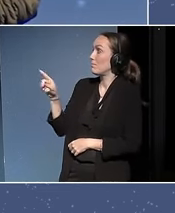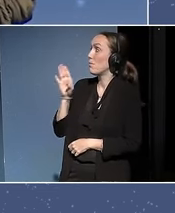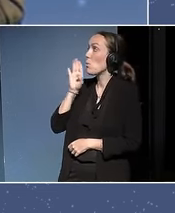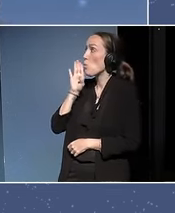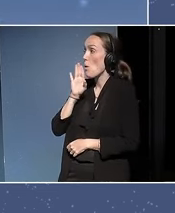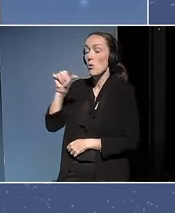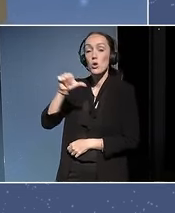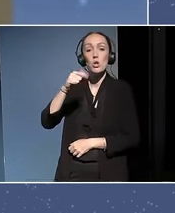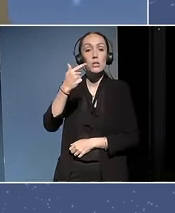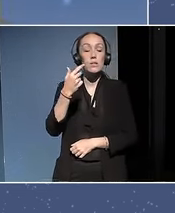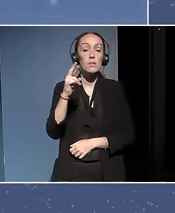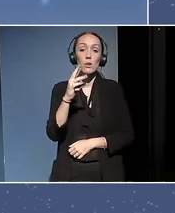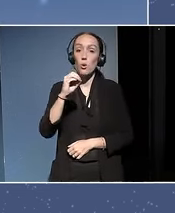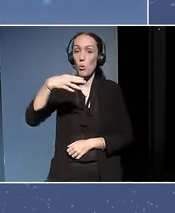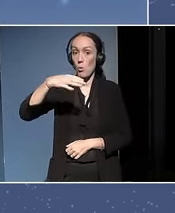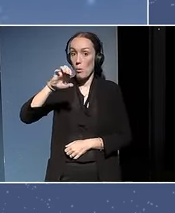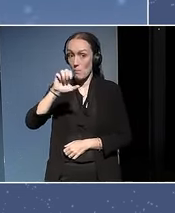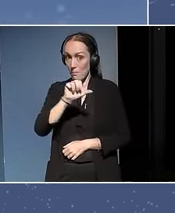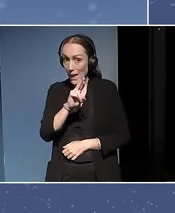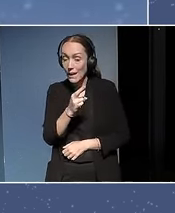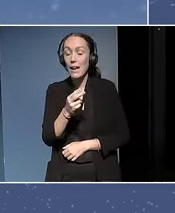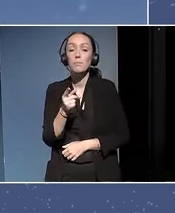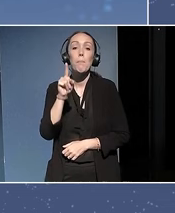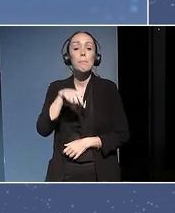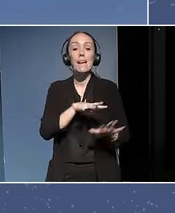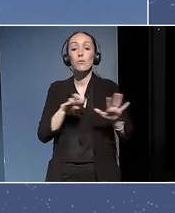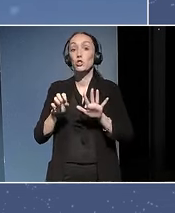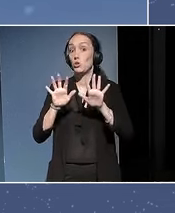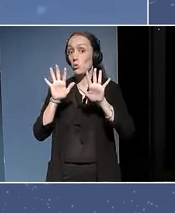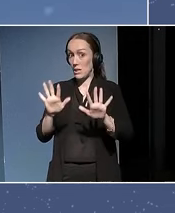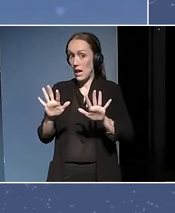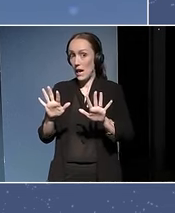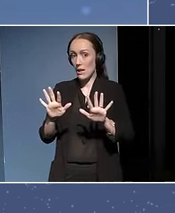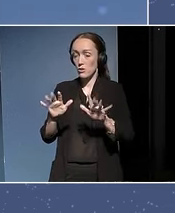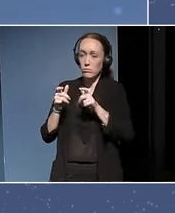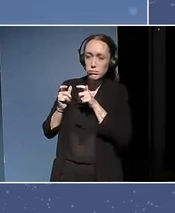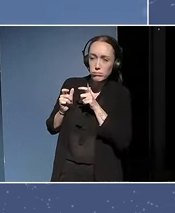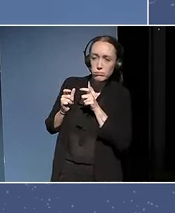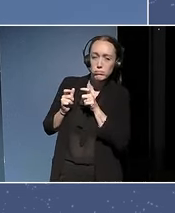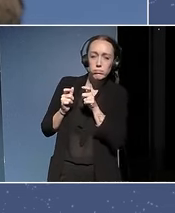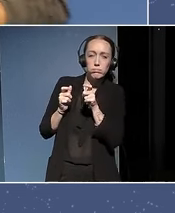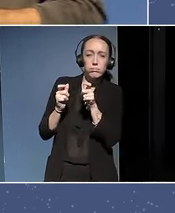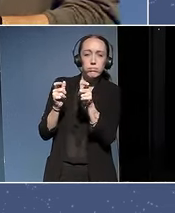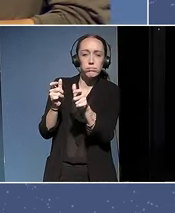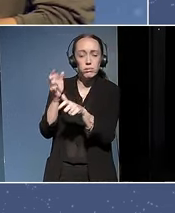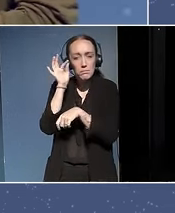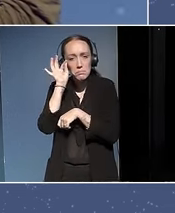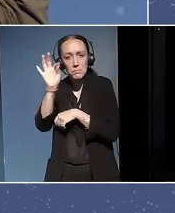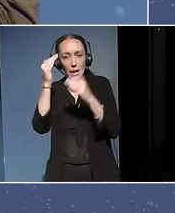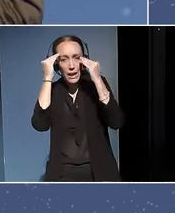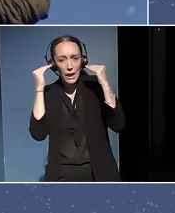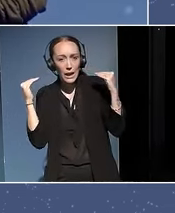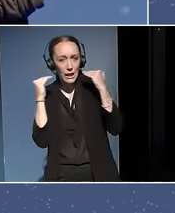ern stromer nel 1910 ha fatto una spedizione in Egitto in particolare nella a